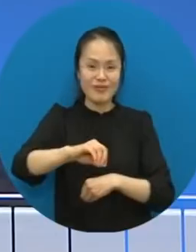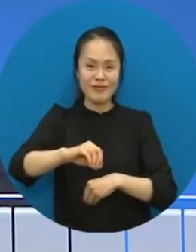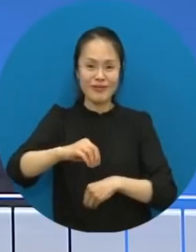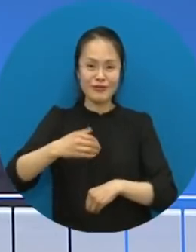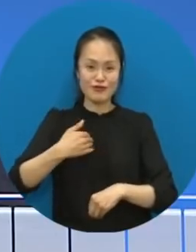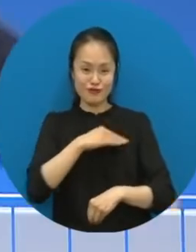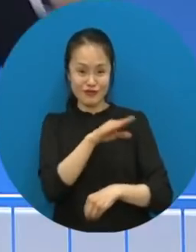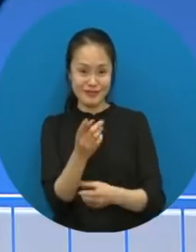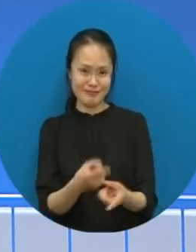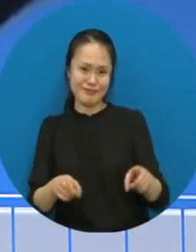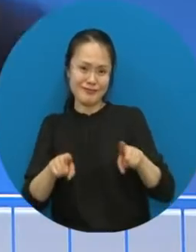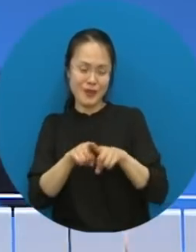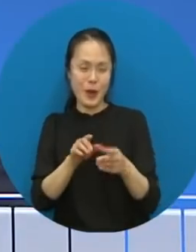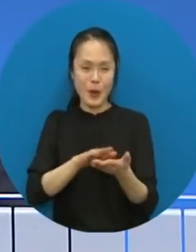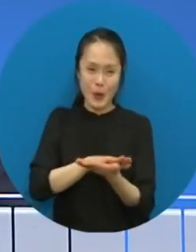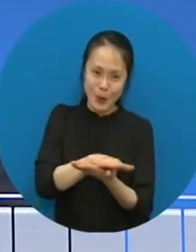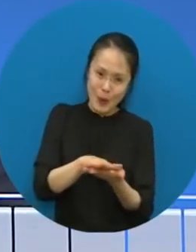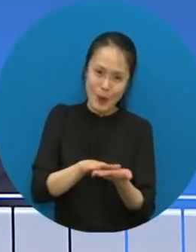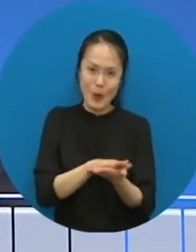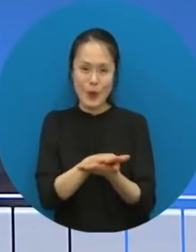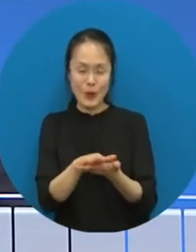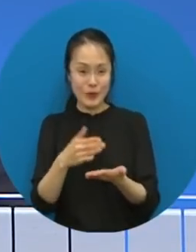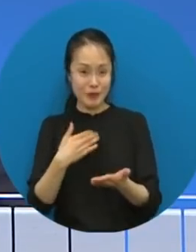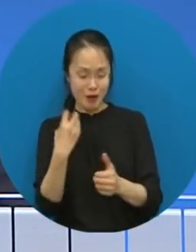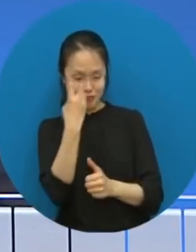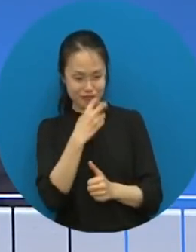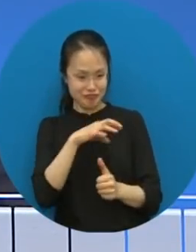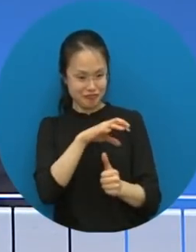세상의 칼이 아니라 말씀의 검을 들은 하나님의